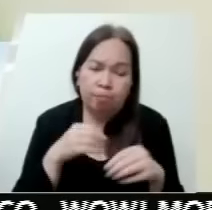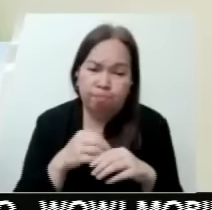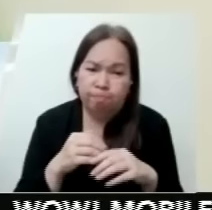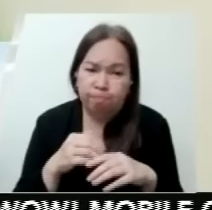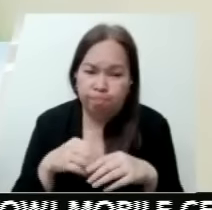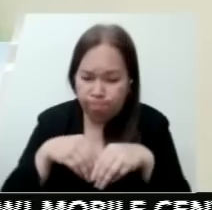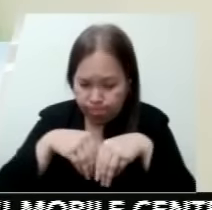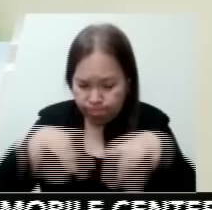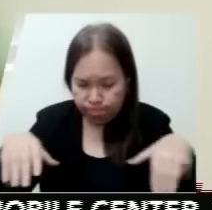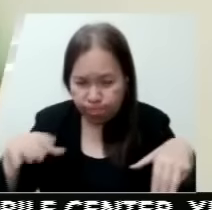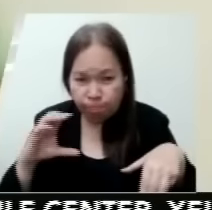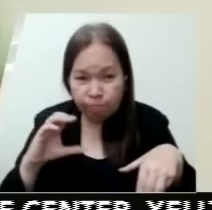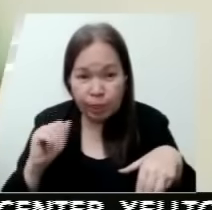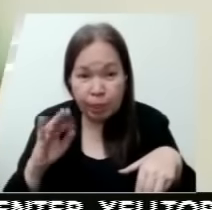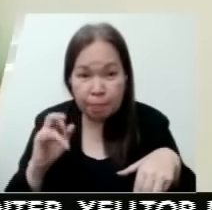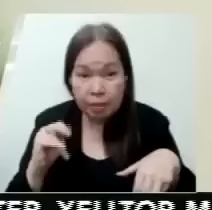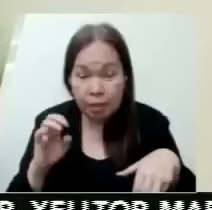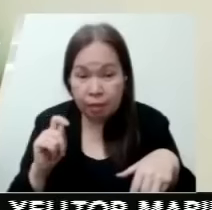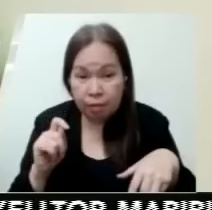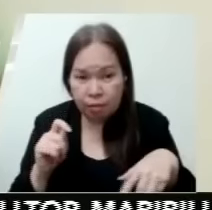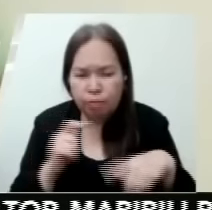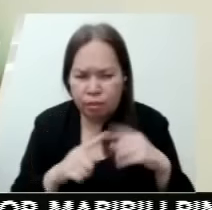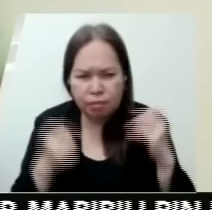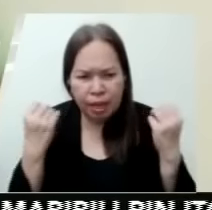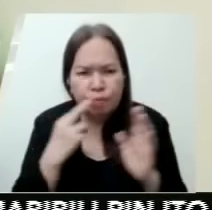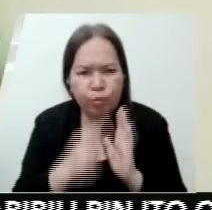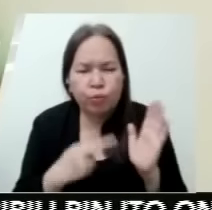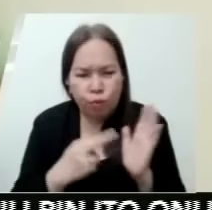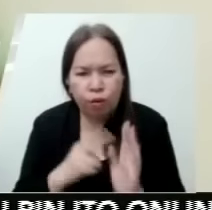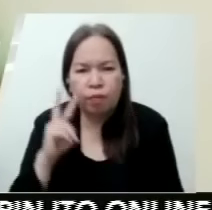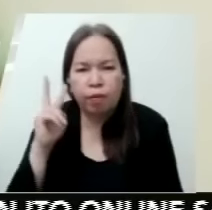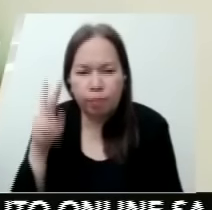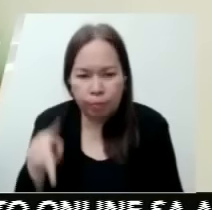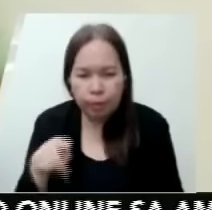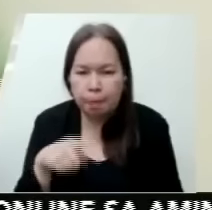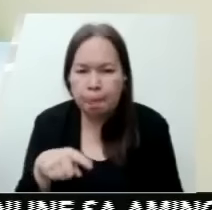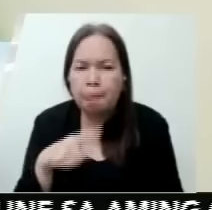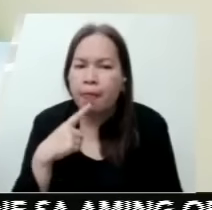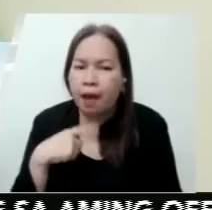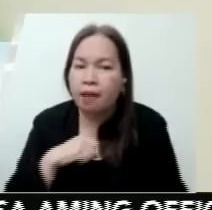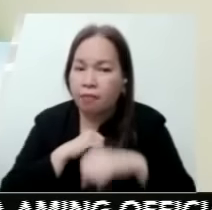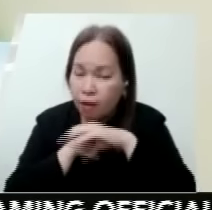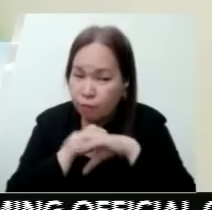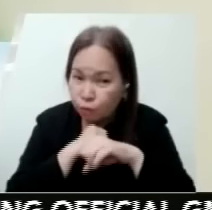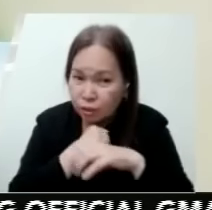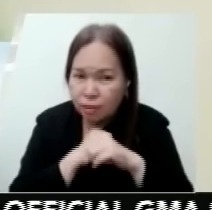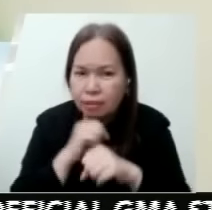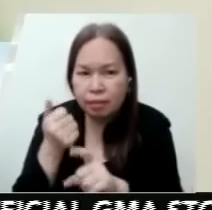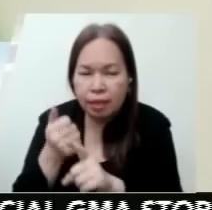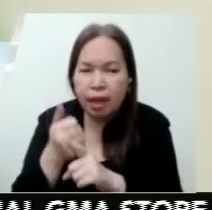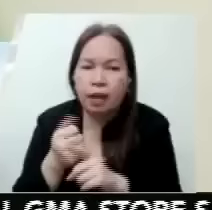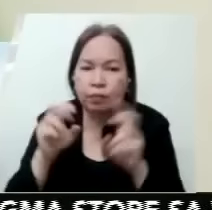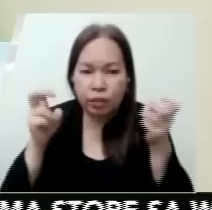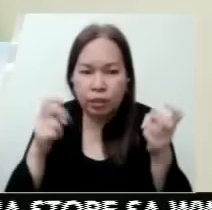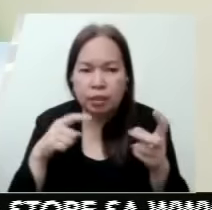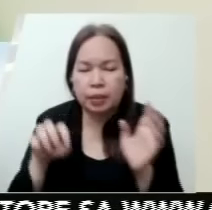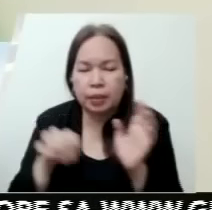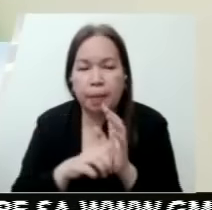May nakikita tayong mga advokasya niya o mga issues na malapit sa kanya, no? Katulad ng seguridad, katulad